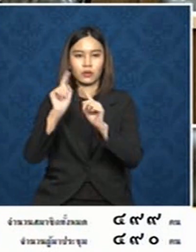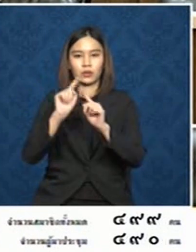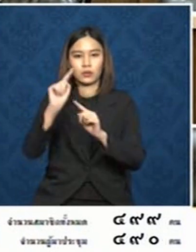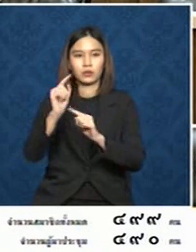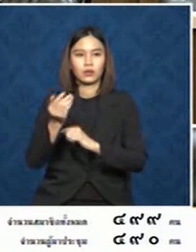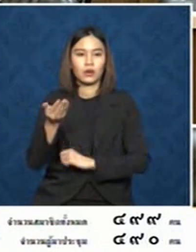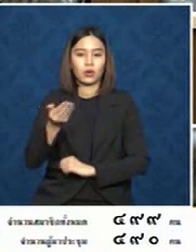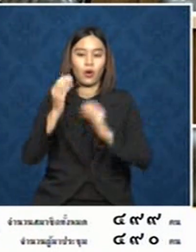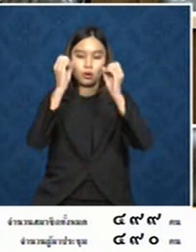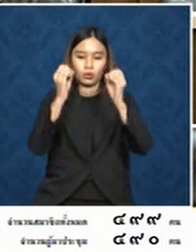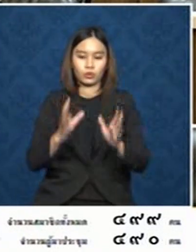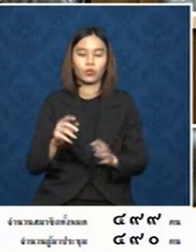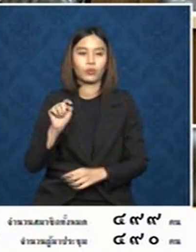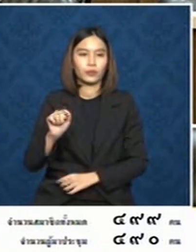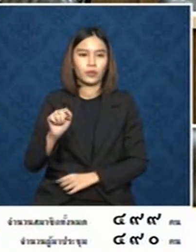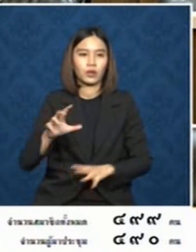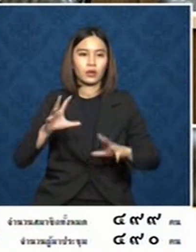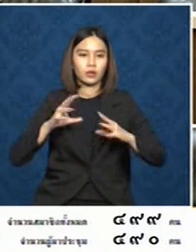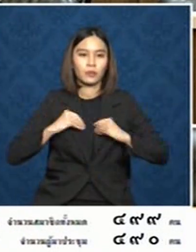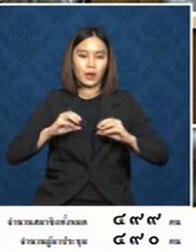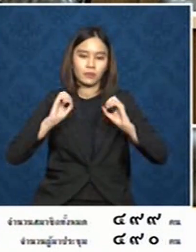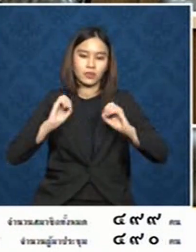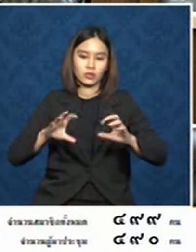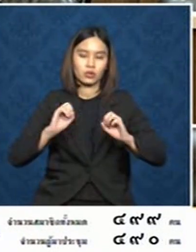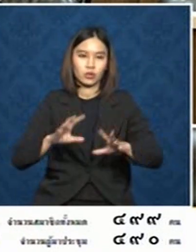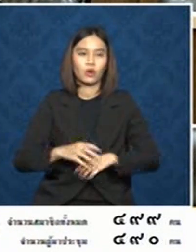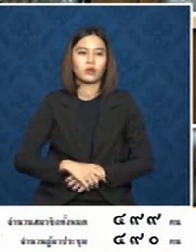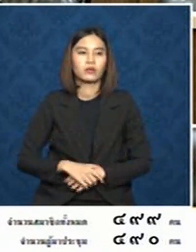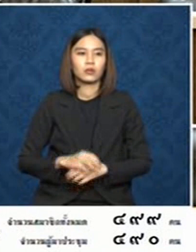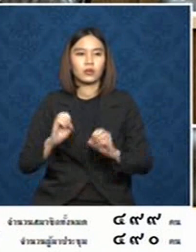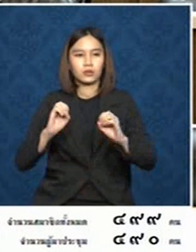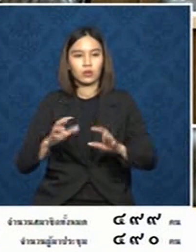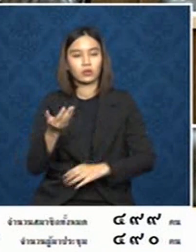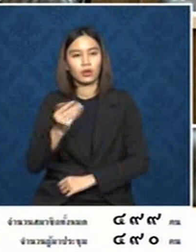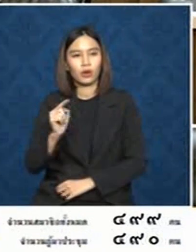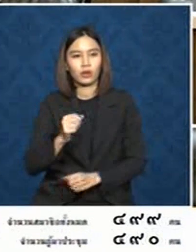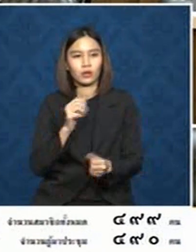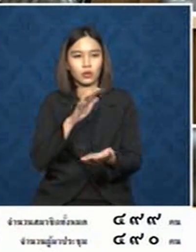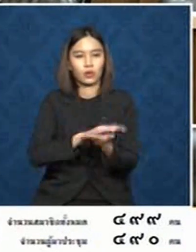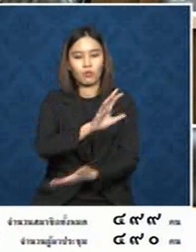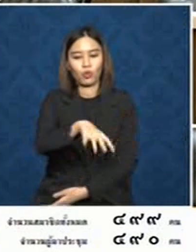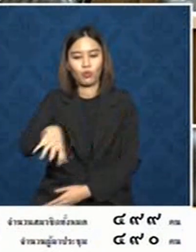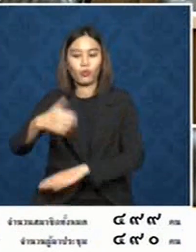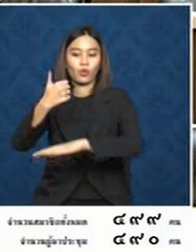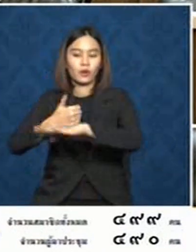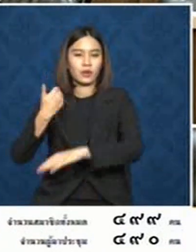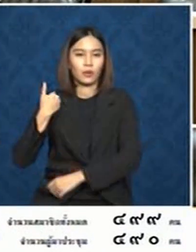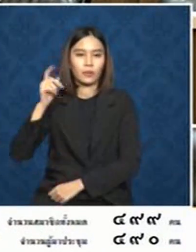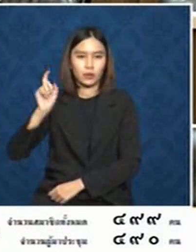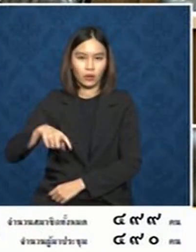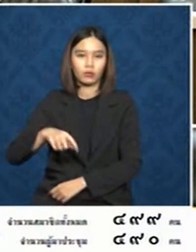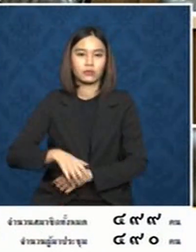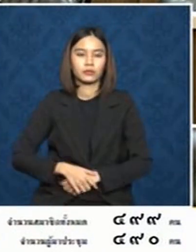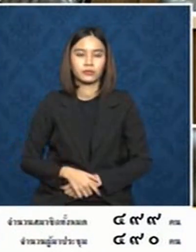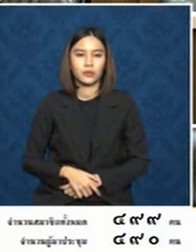เครับคุณครูเขายินดีสอน 2ชั้นแต่เขาขอให้ทุกโรงเรียนต้องมีผู้บริหาร